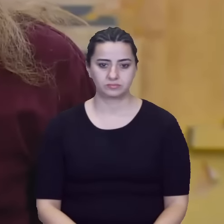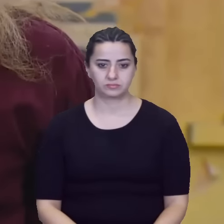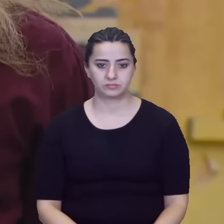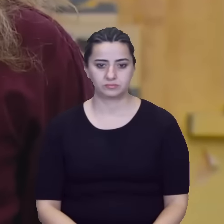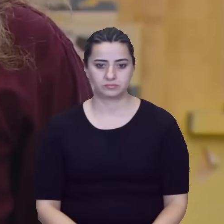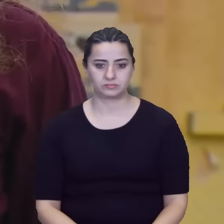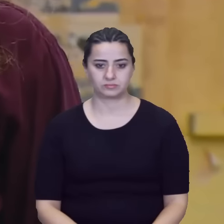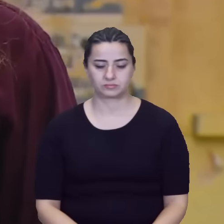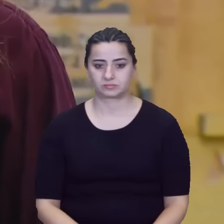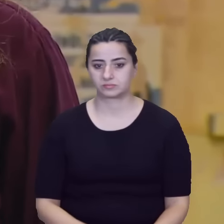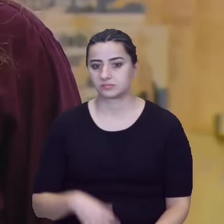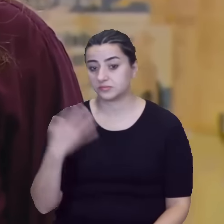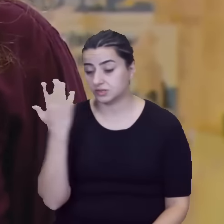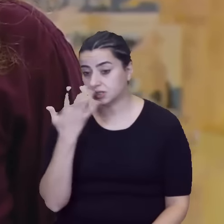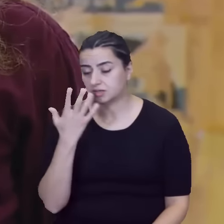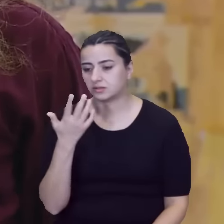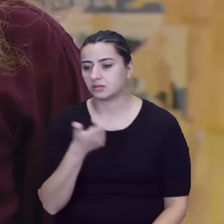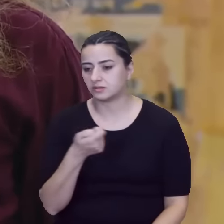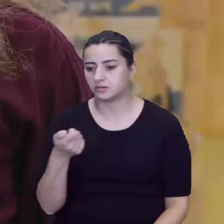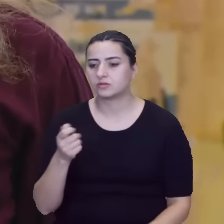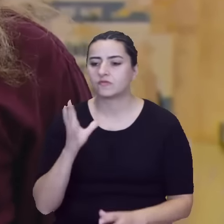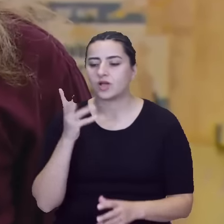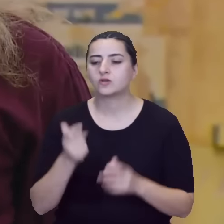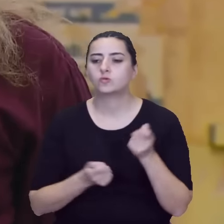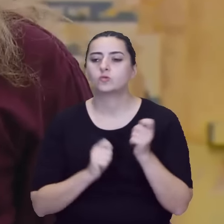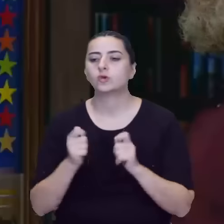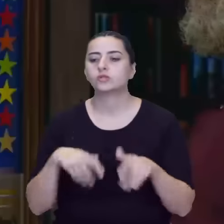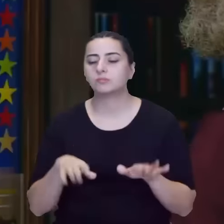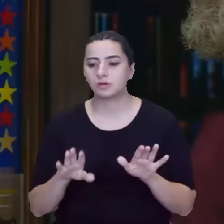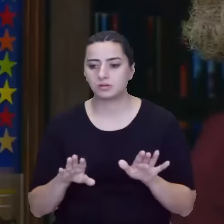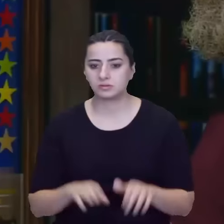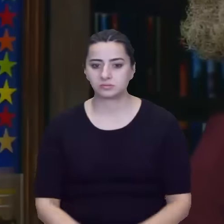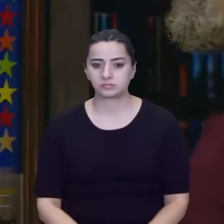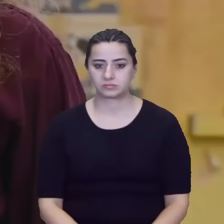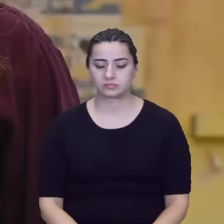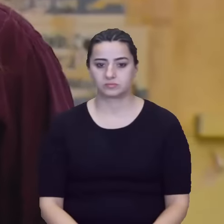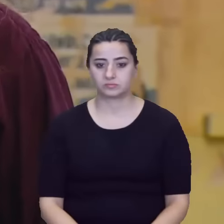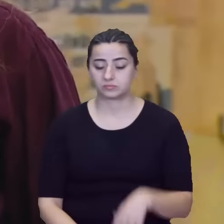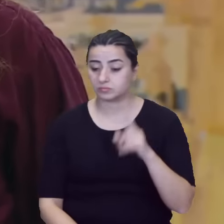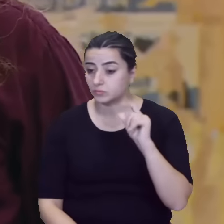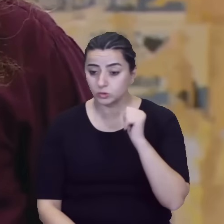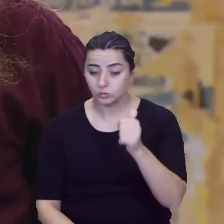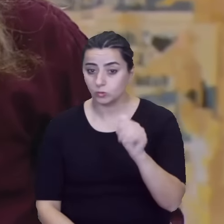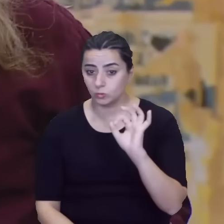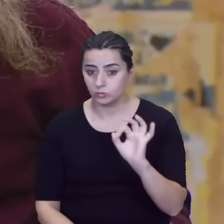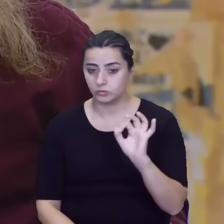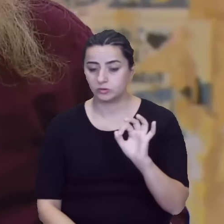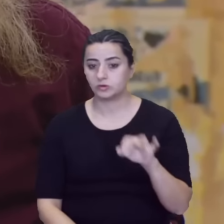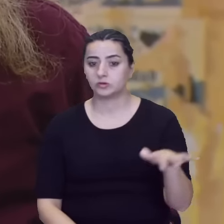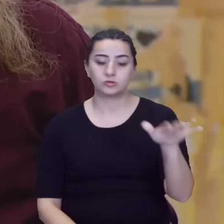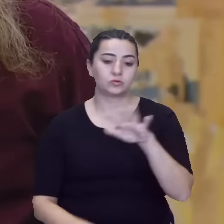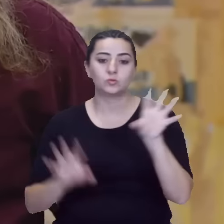Karasal yayınlarla çok uğraşmayın Butik Ali. gün gelecek,